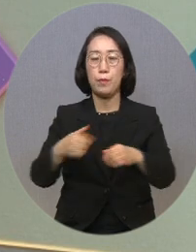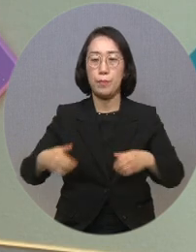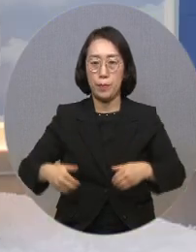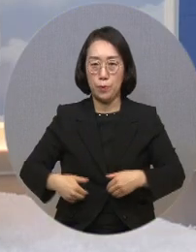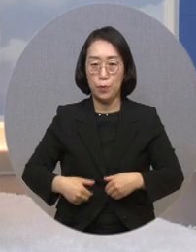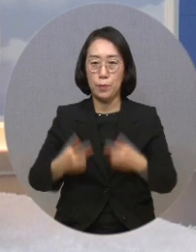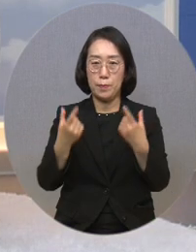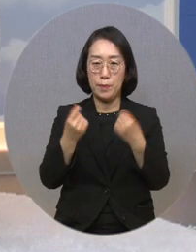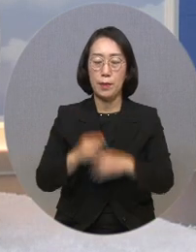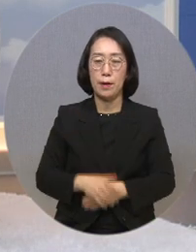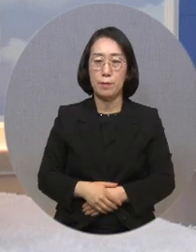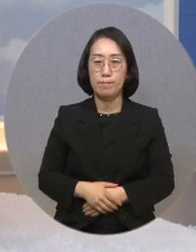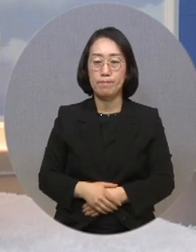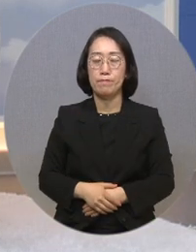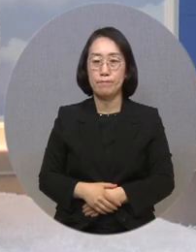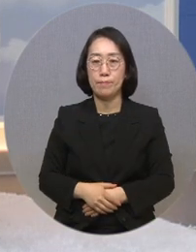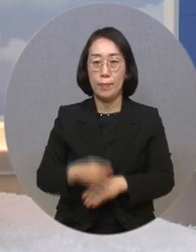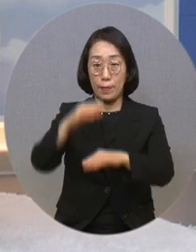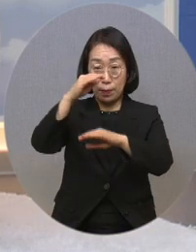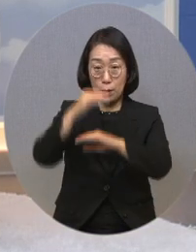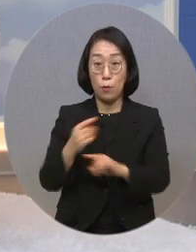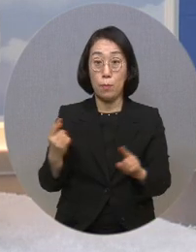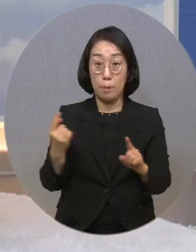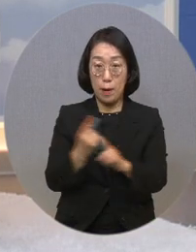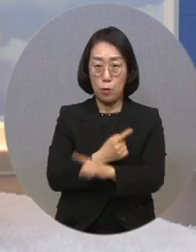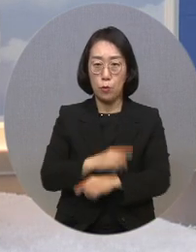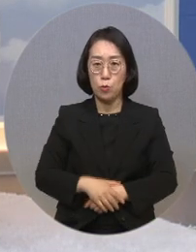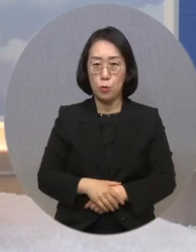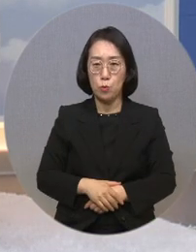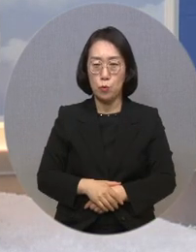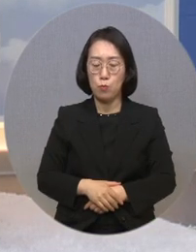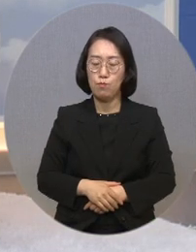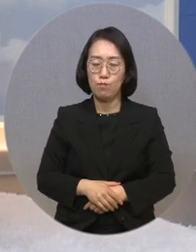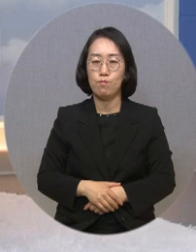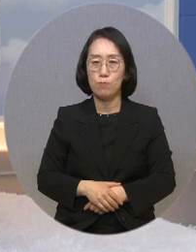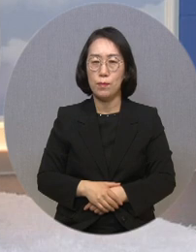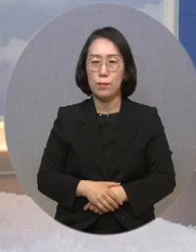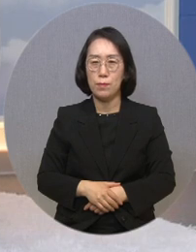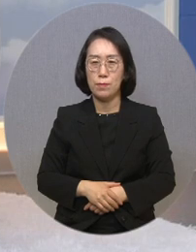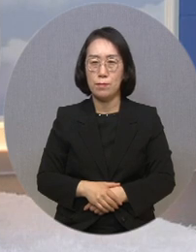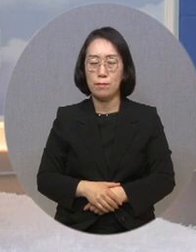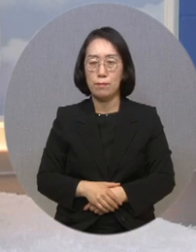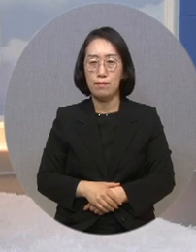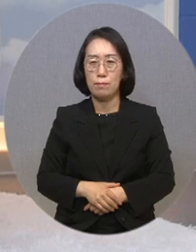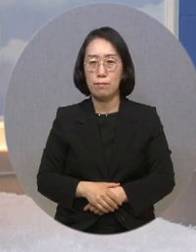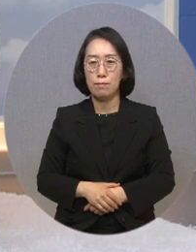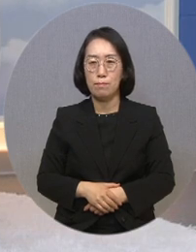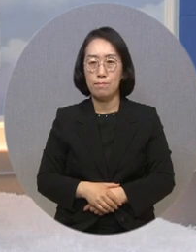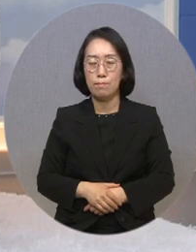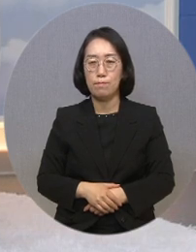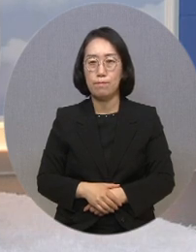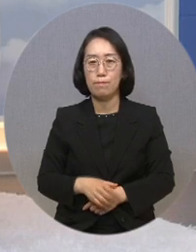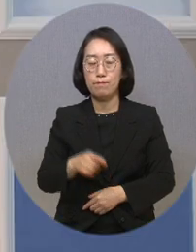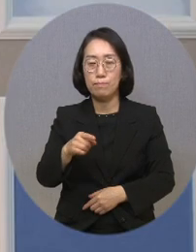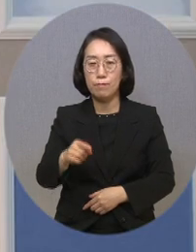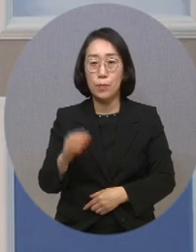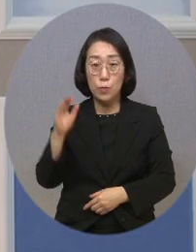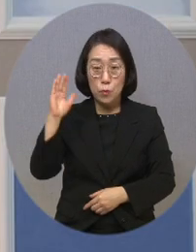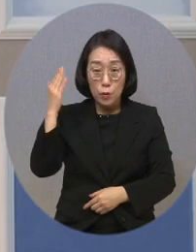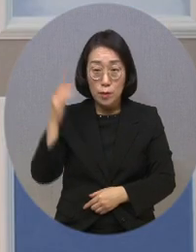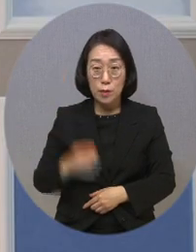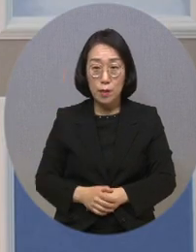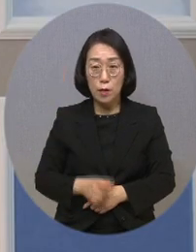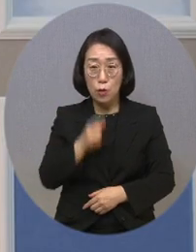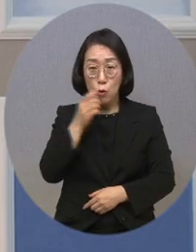그렇게 생각합니다. 주제를 좀 바꿔서 무거운 주제로 좀 가볼까 합니다. 최근 여수 산단 폭발 사고가